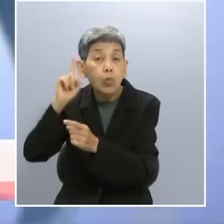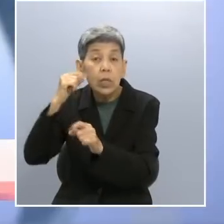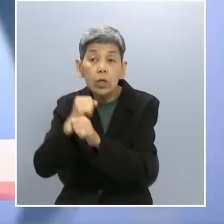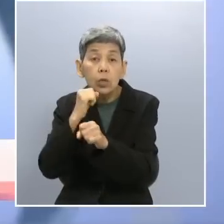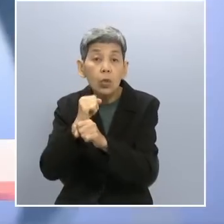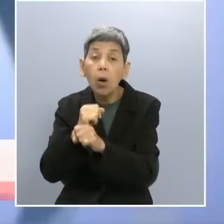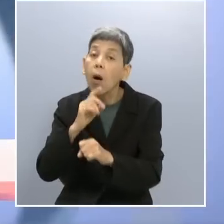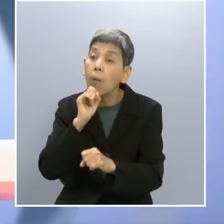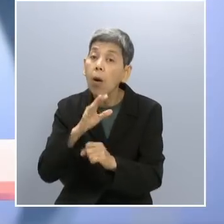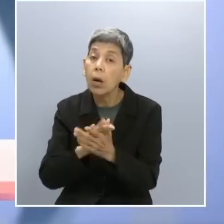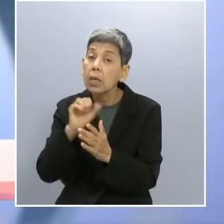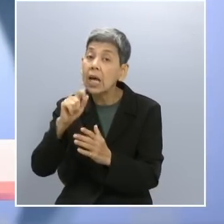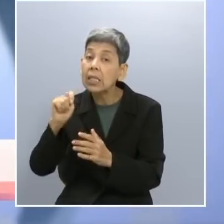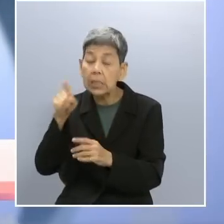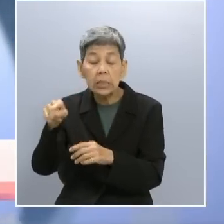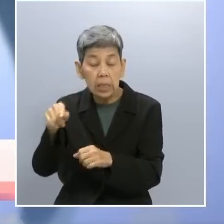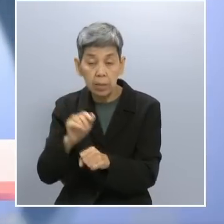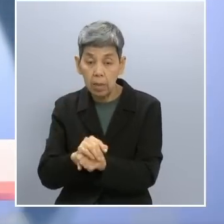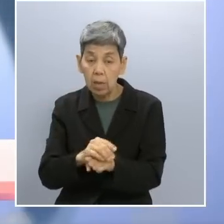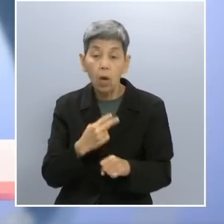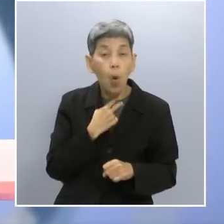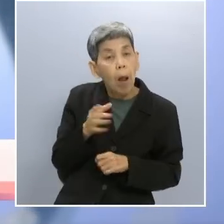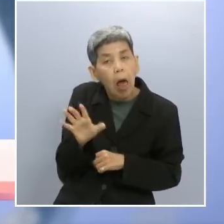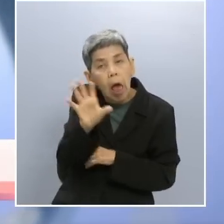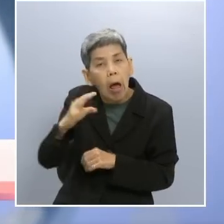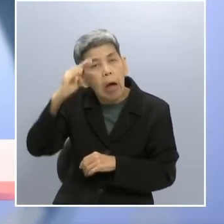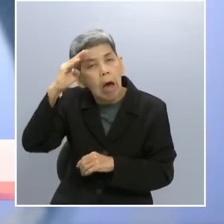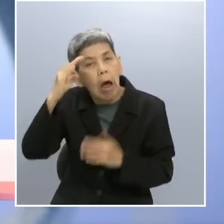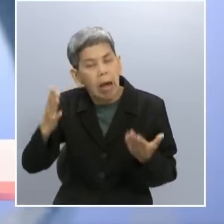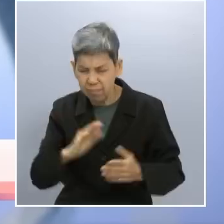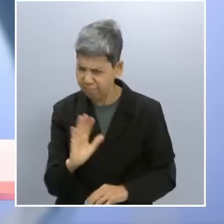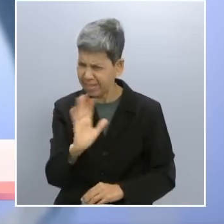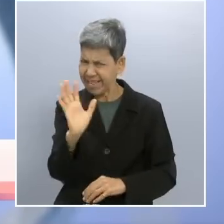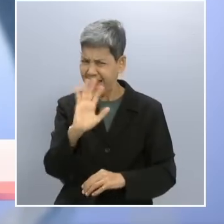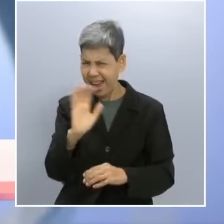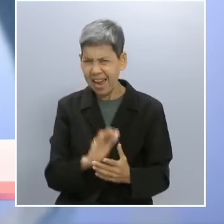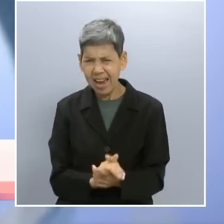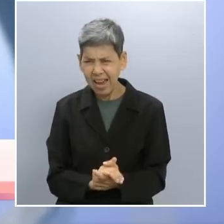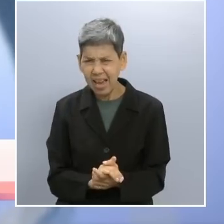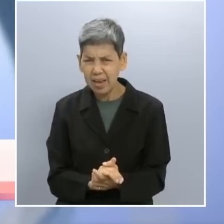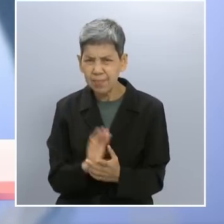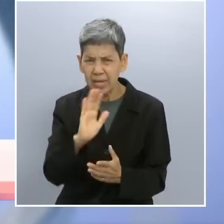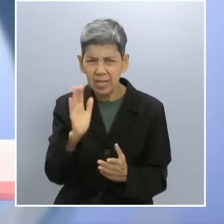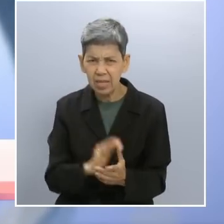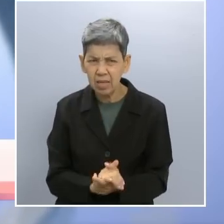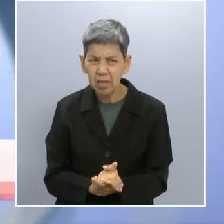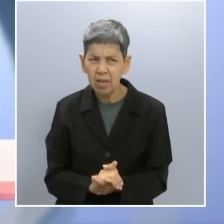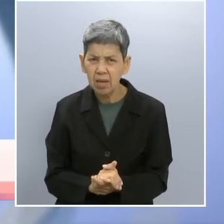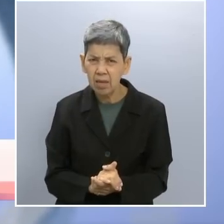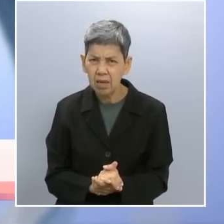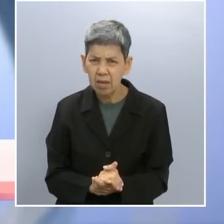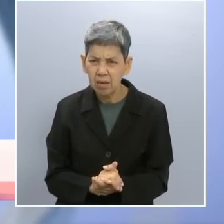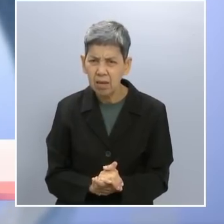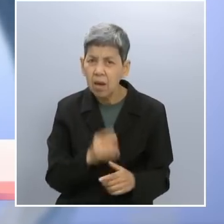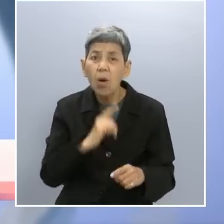ตึกเค้าบอกว่าเป็นจ่าสิบเอกนะไม่ใช่หรอกอันนั้นเขามัน